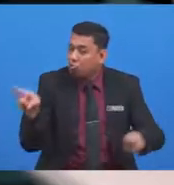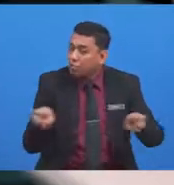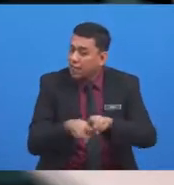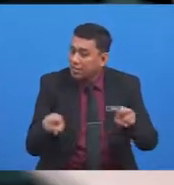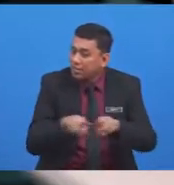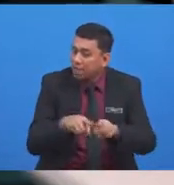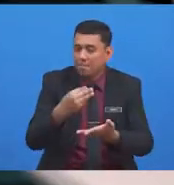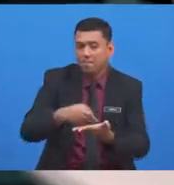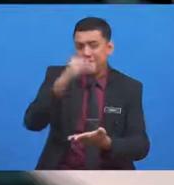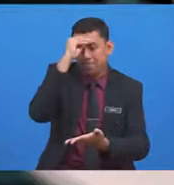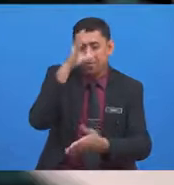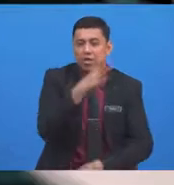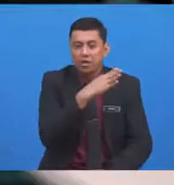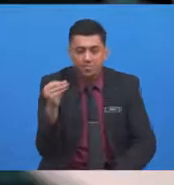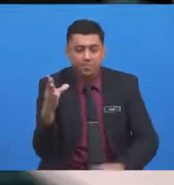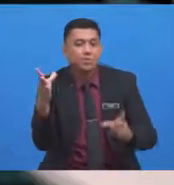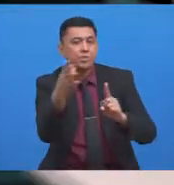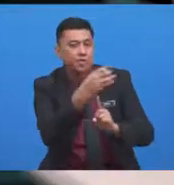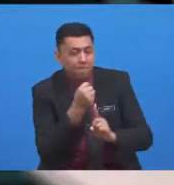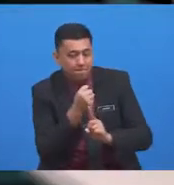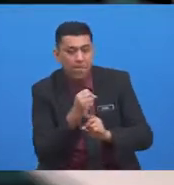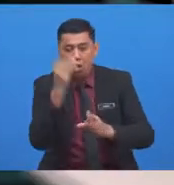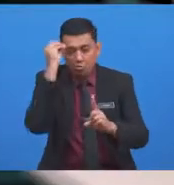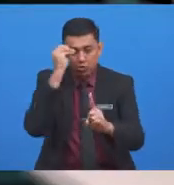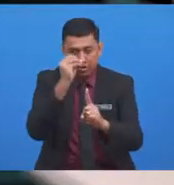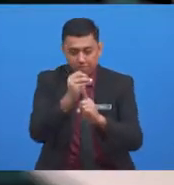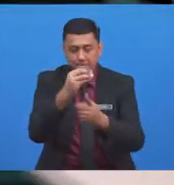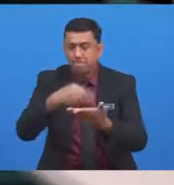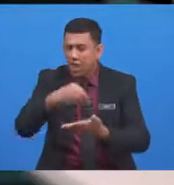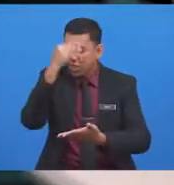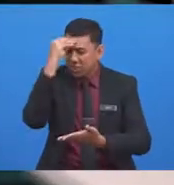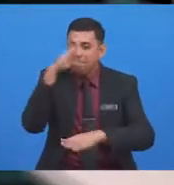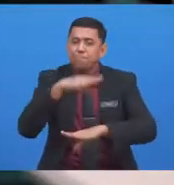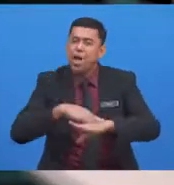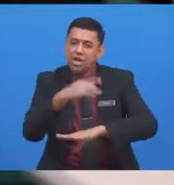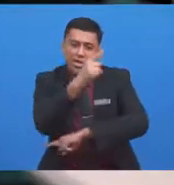belajar dan mencapai objektif pembelajaran kita pada hari ini.